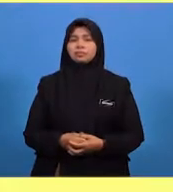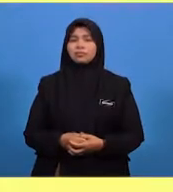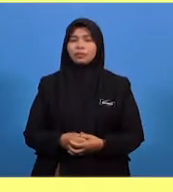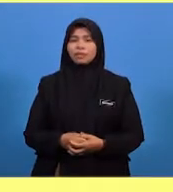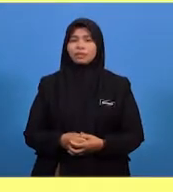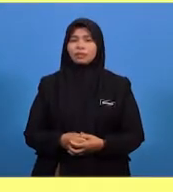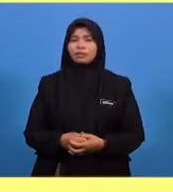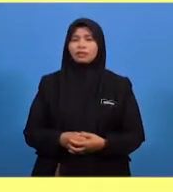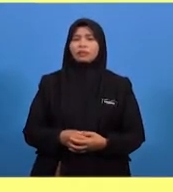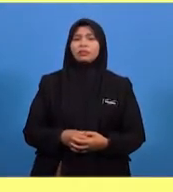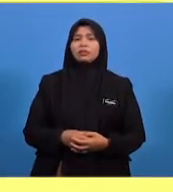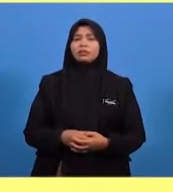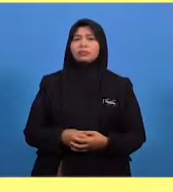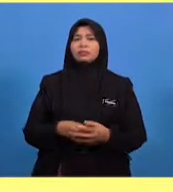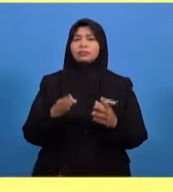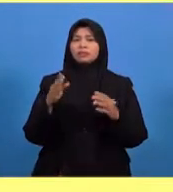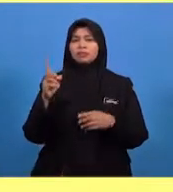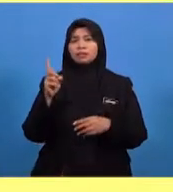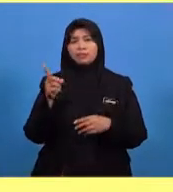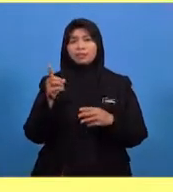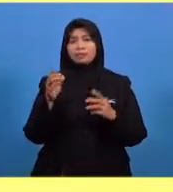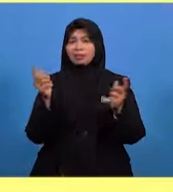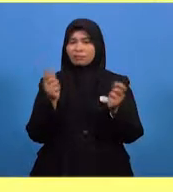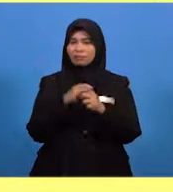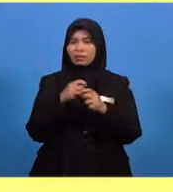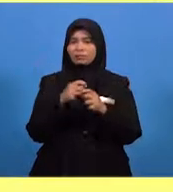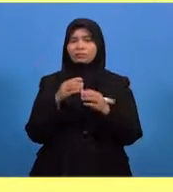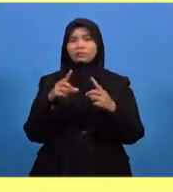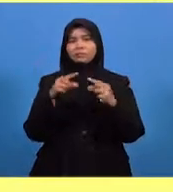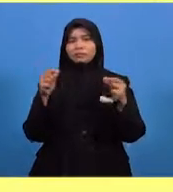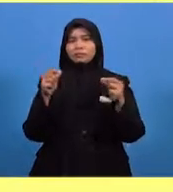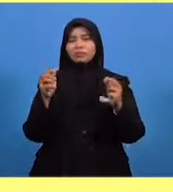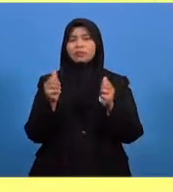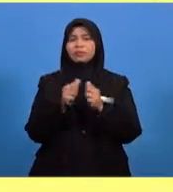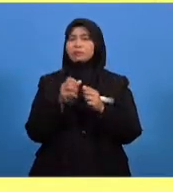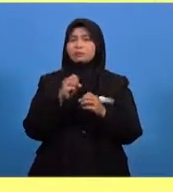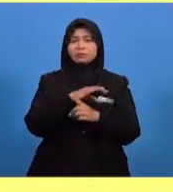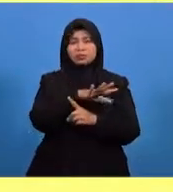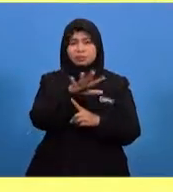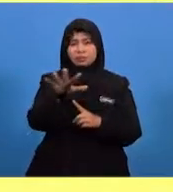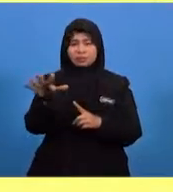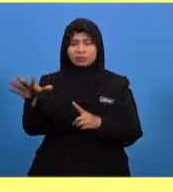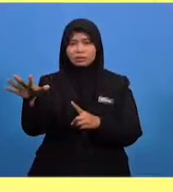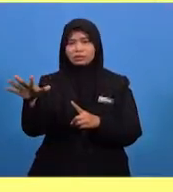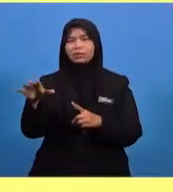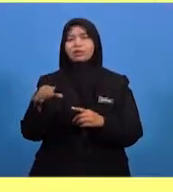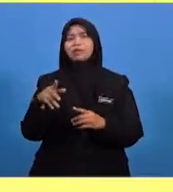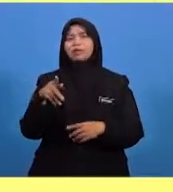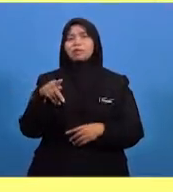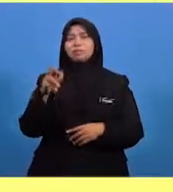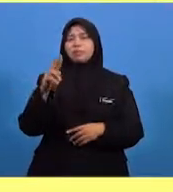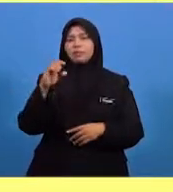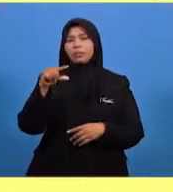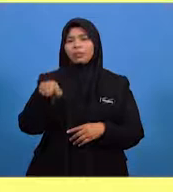gurcan sing menentang pendudukan Jepang Dengan menyebarkan propaganda